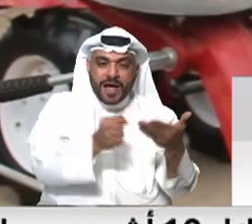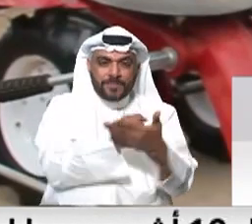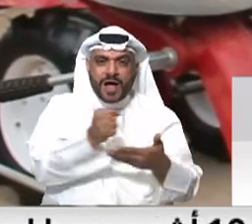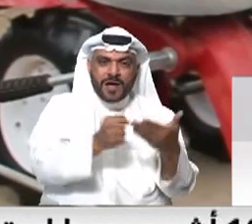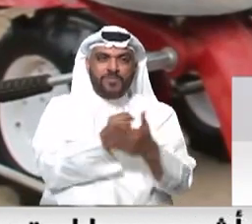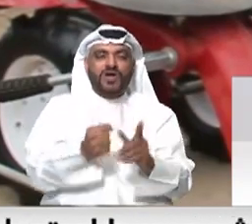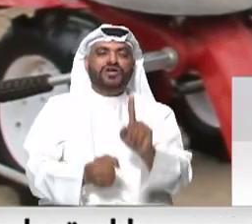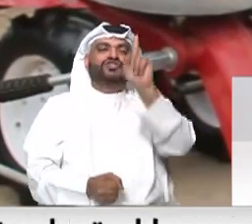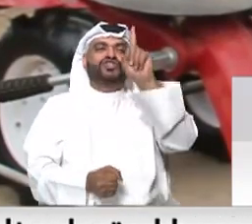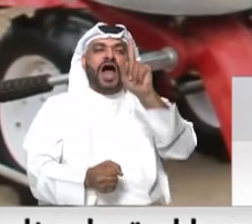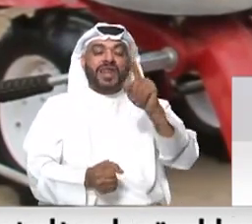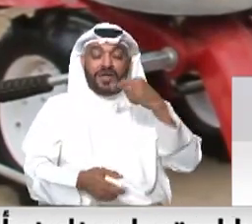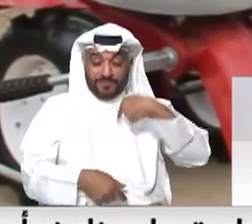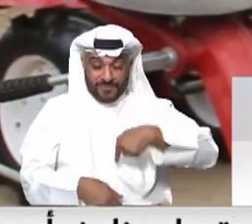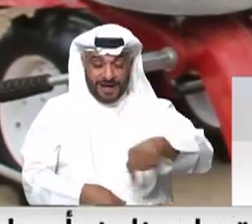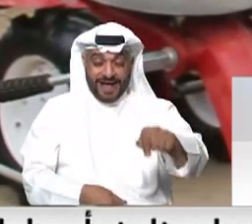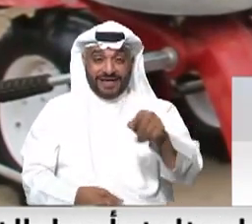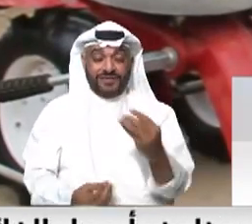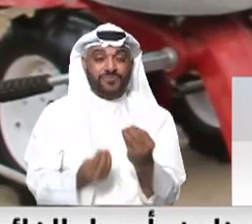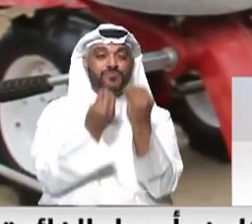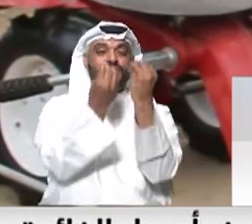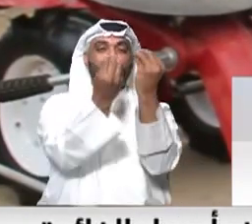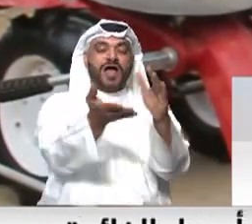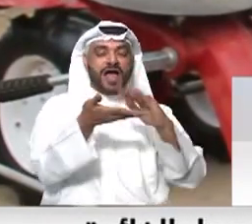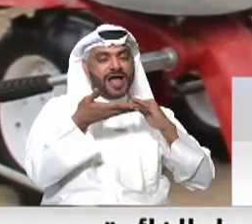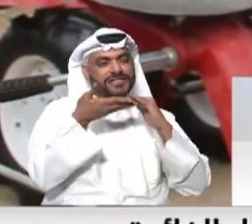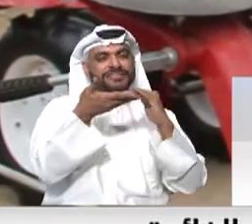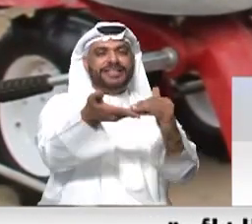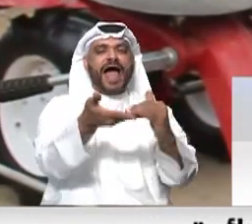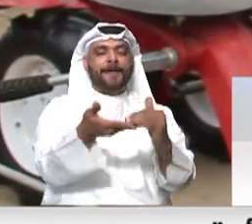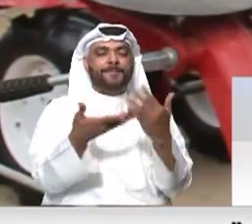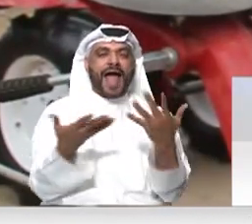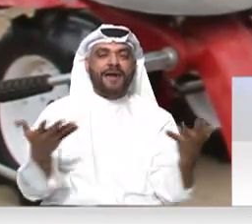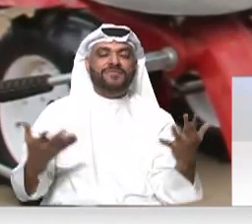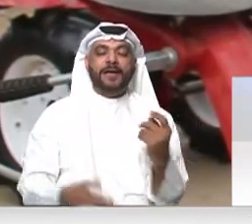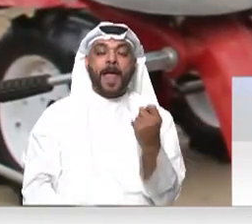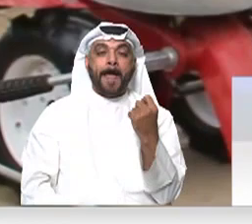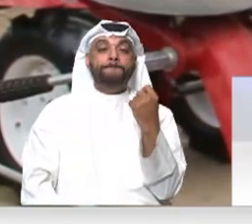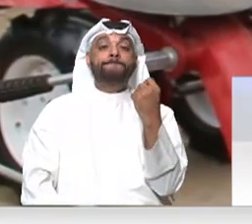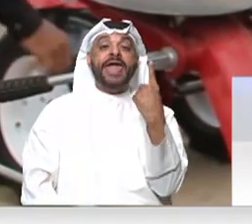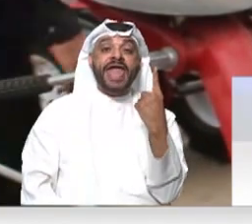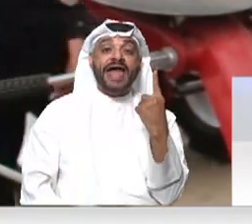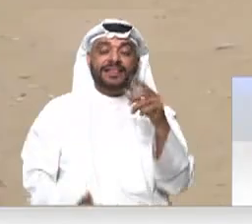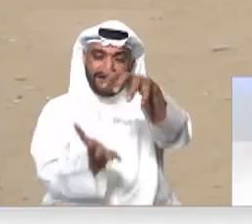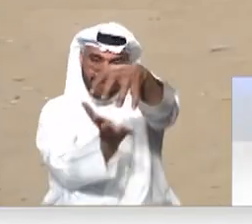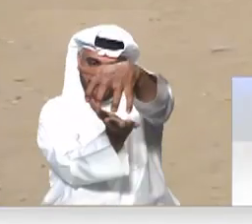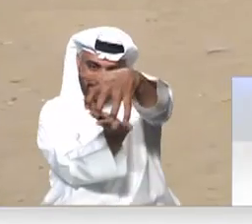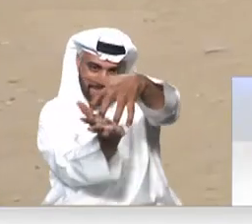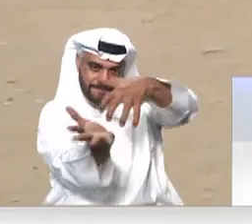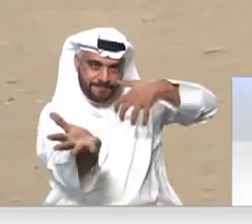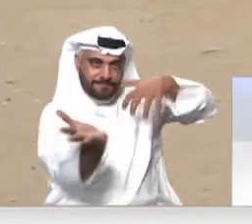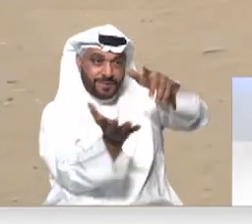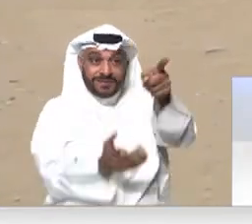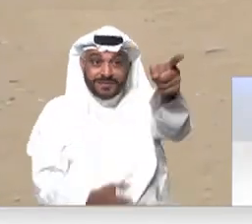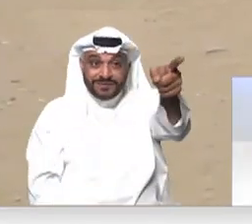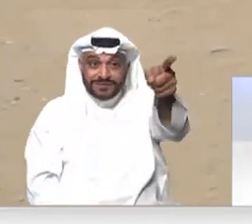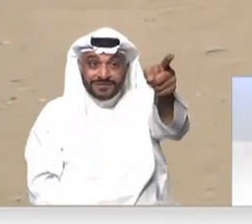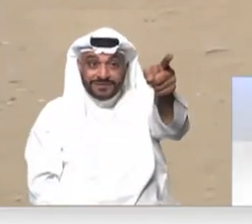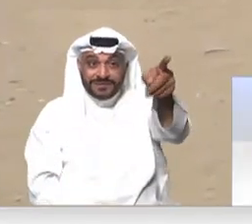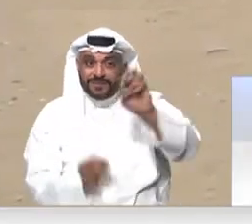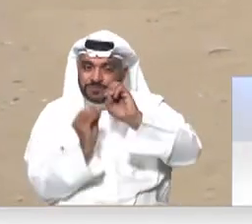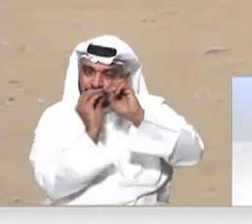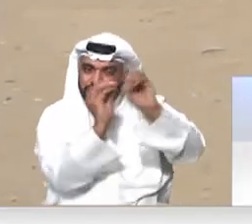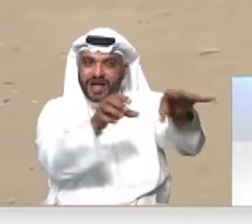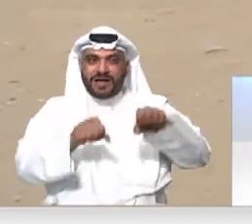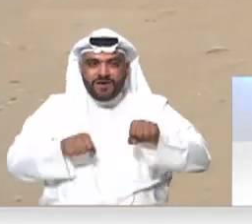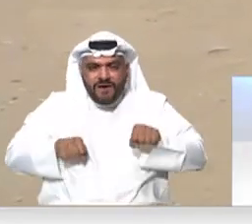ثورة 14 أكتوبر. اليوم نقدم لهم هذا الدعم البسيط والكبير في أعين المزارعين. إقامة مثل